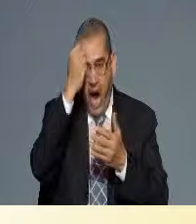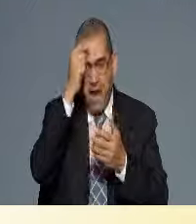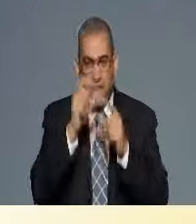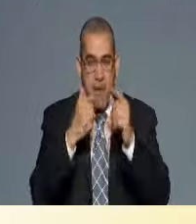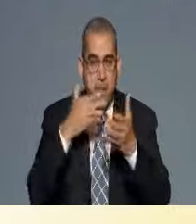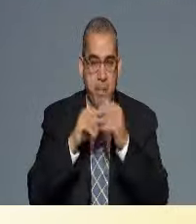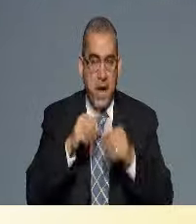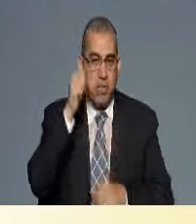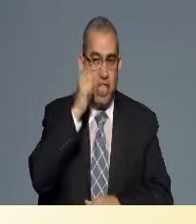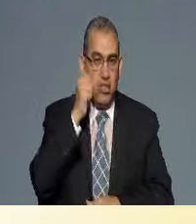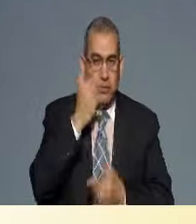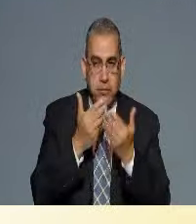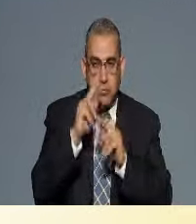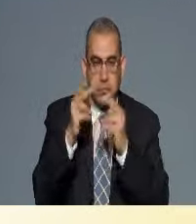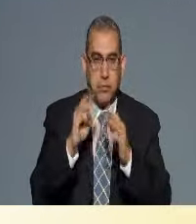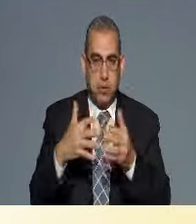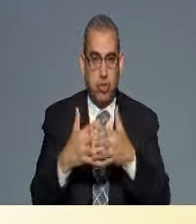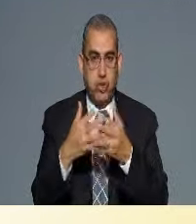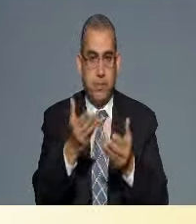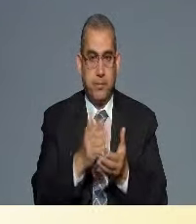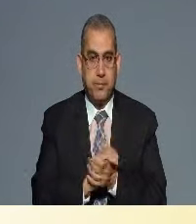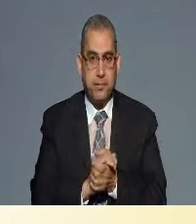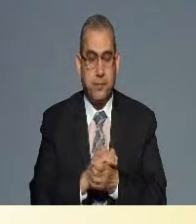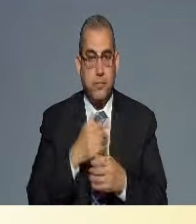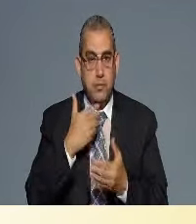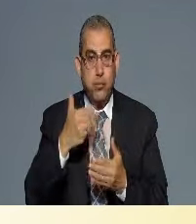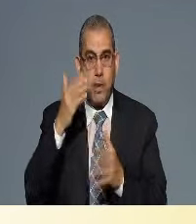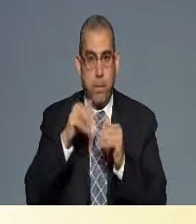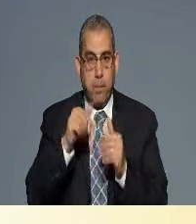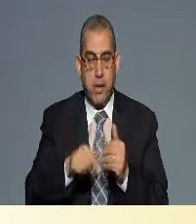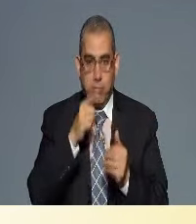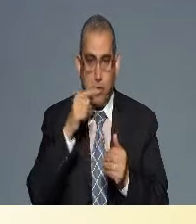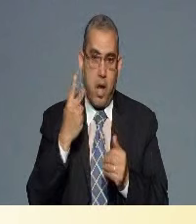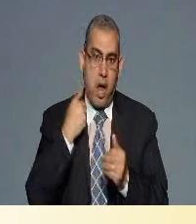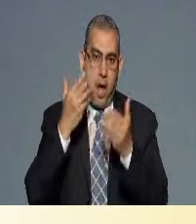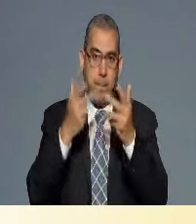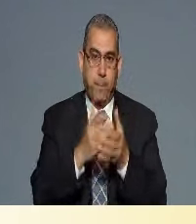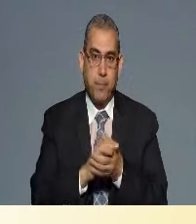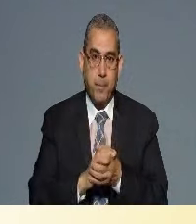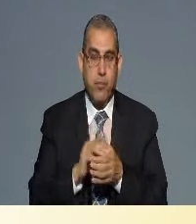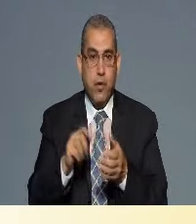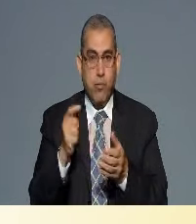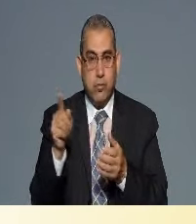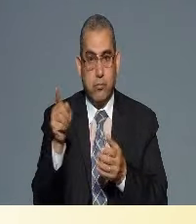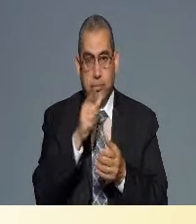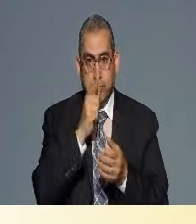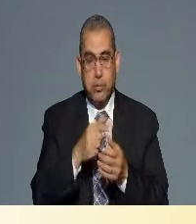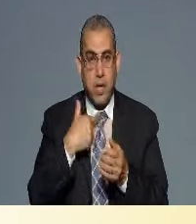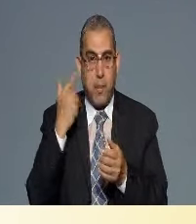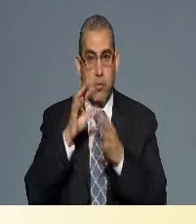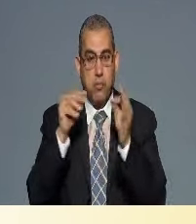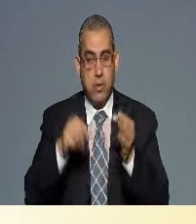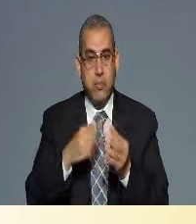بيتعاملوا مع جهاز مستقبل مصر. مستقبل مصر في أرقام، سريعا يا فندم، احنا كنا بنتكلم على